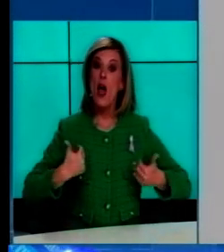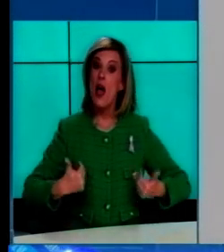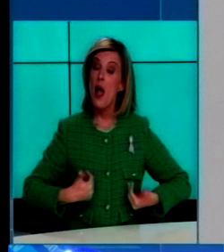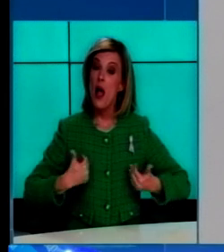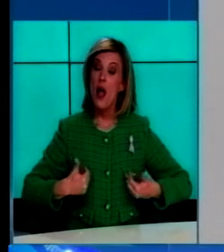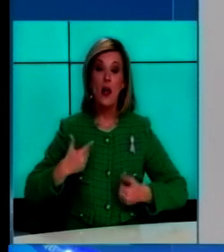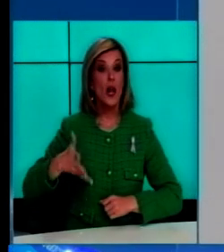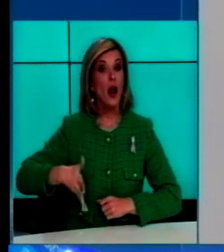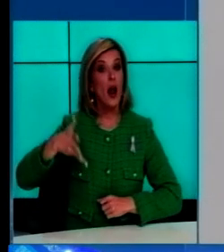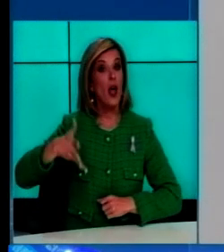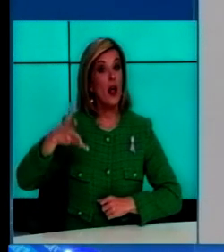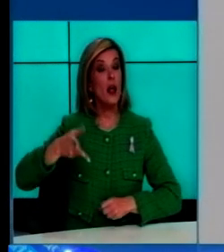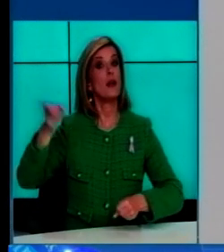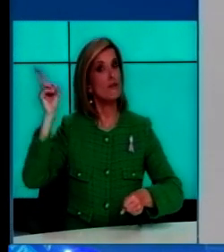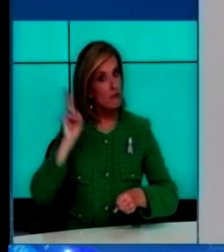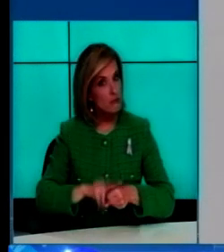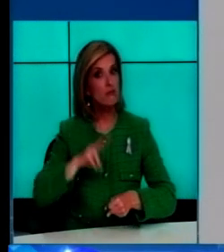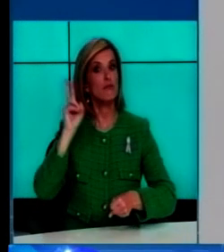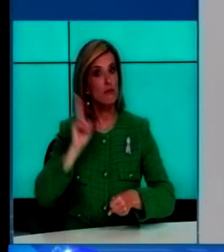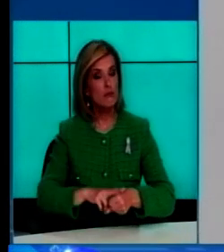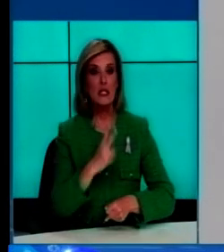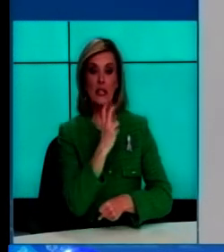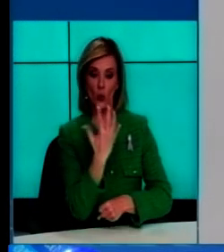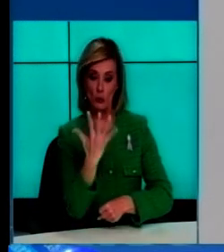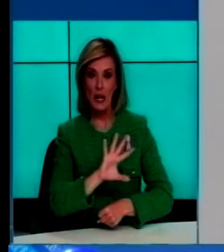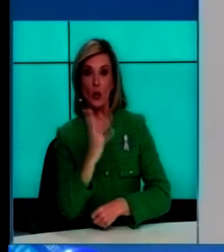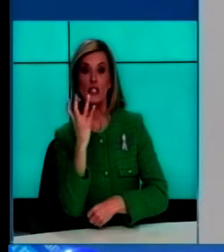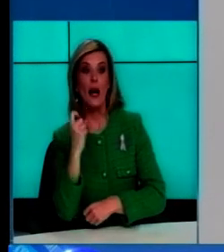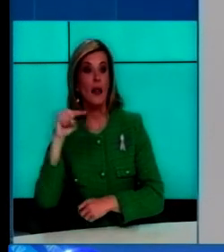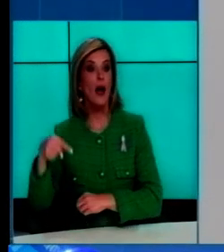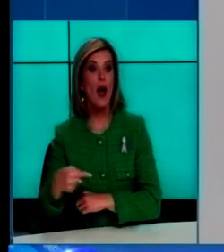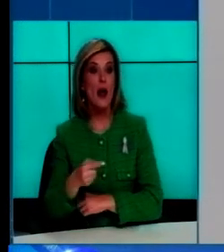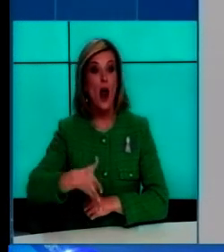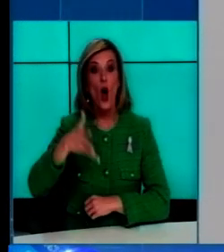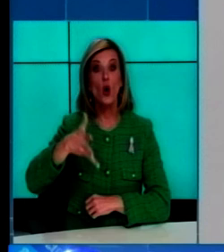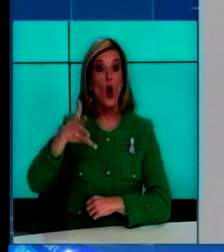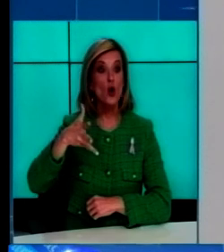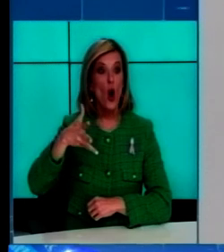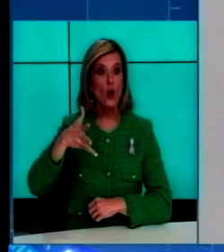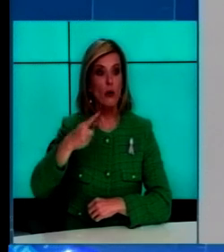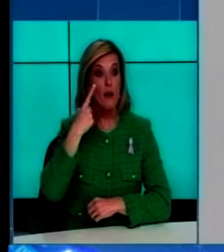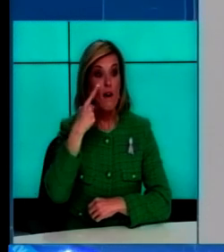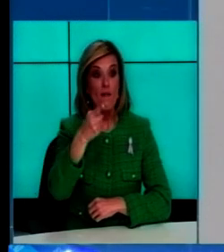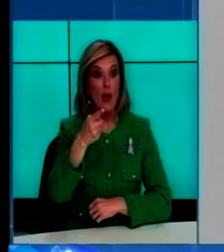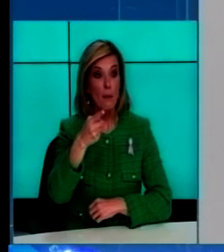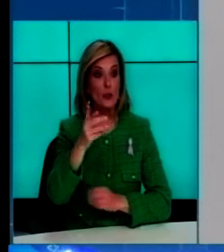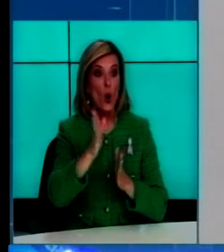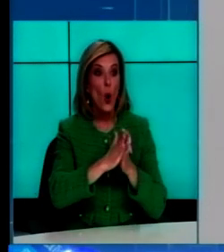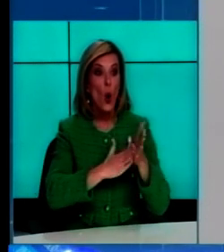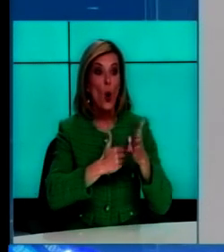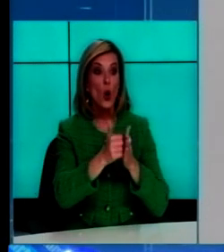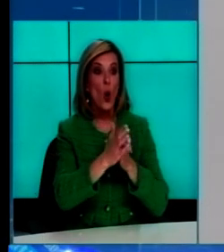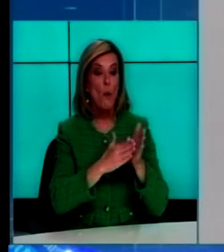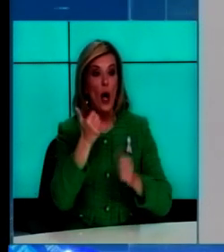αυτή η διαφορά εμφανίζεται και σε μικρότερες ηλικίες. Εδώ βλέπετε την ανάλυση από 25 έως 49 ετών. Και